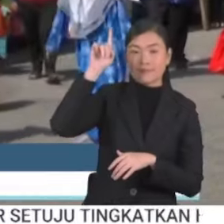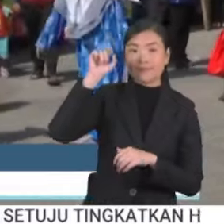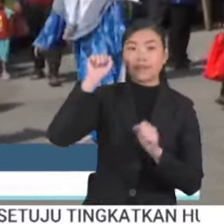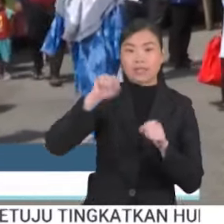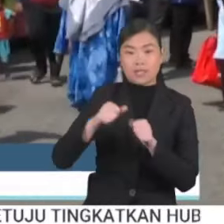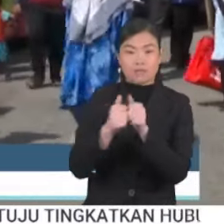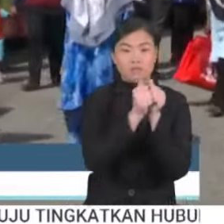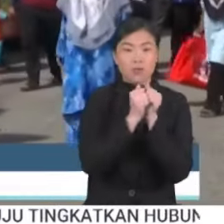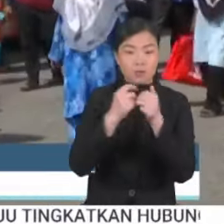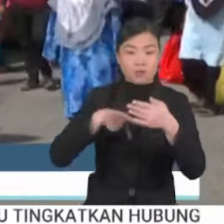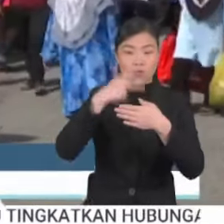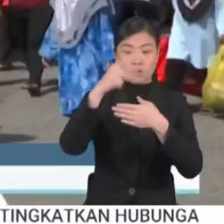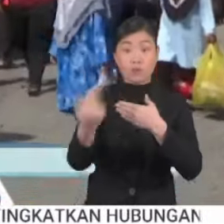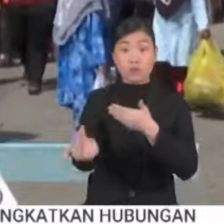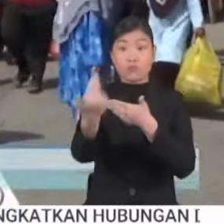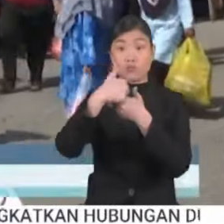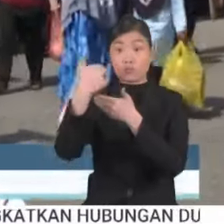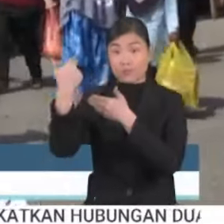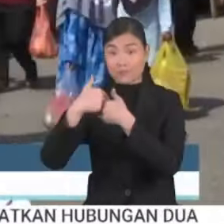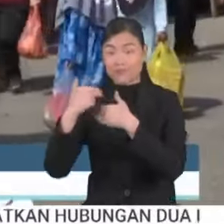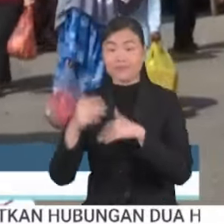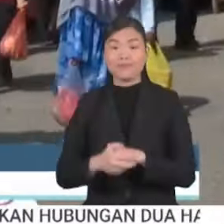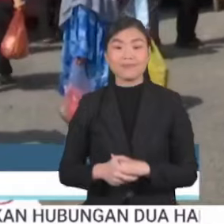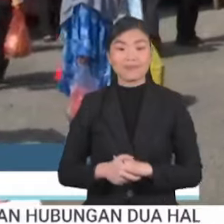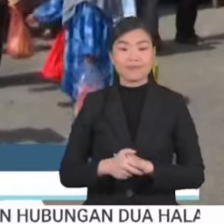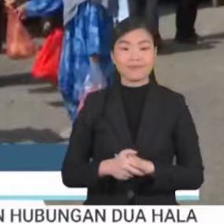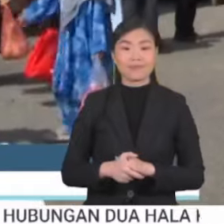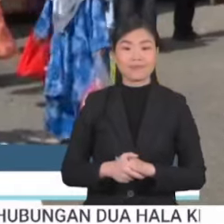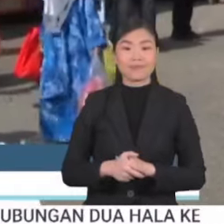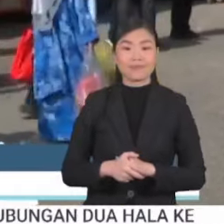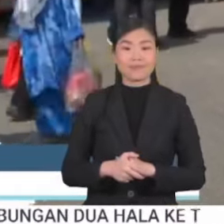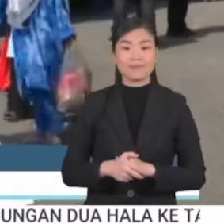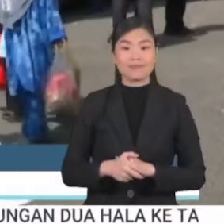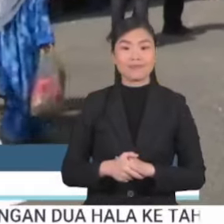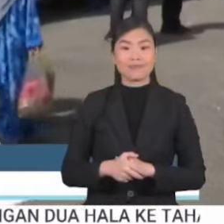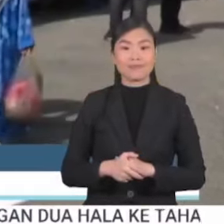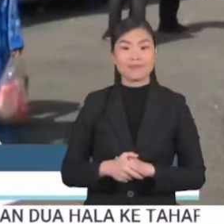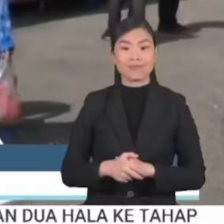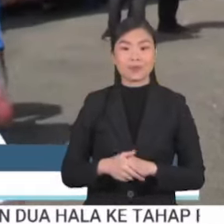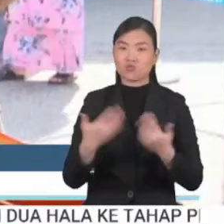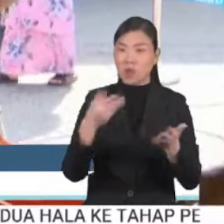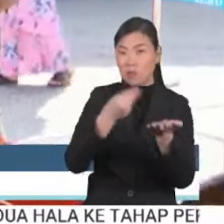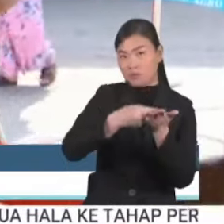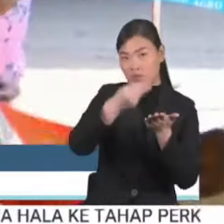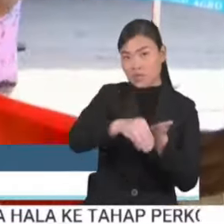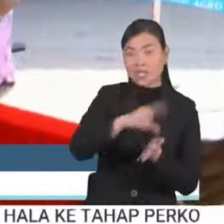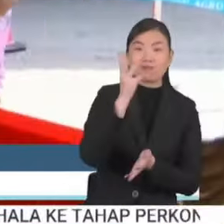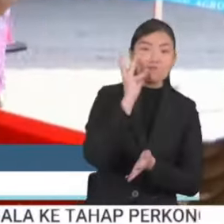dapat bersama-sama dalam program ni dan dapatlah saya beli beras